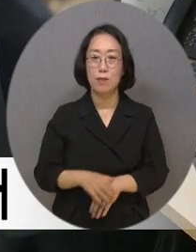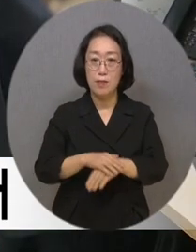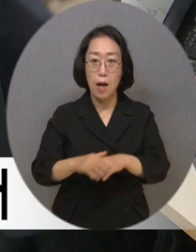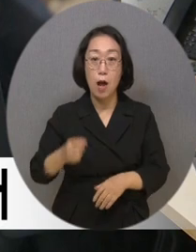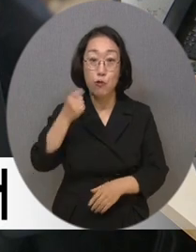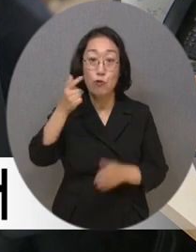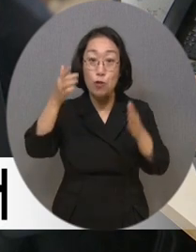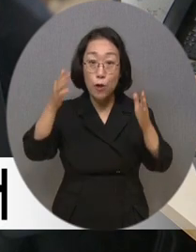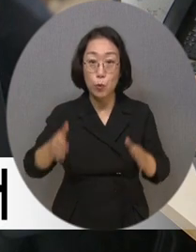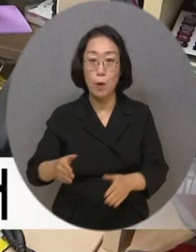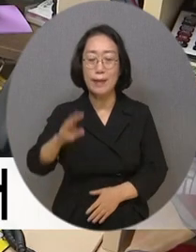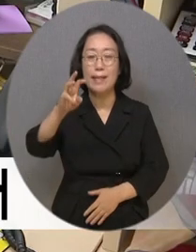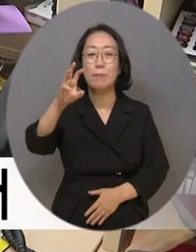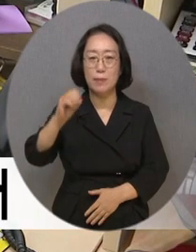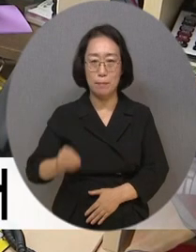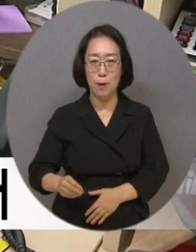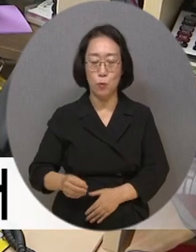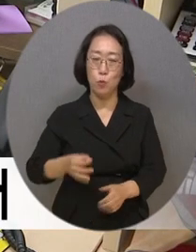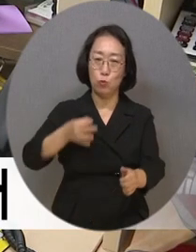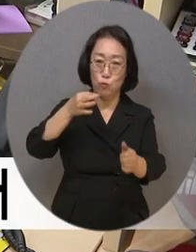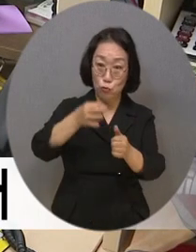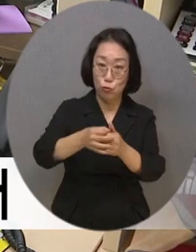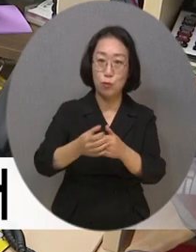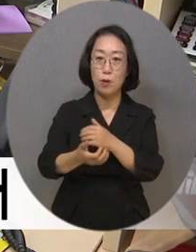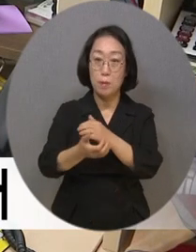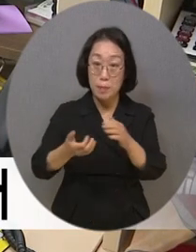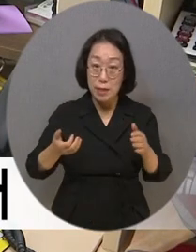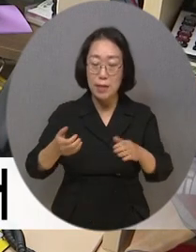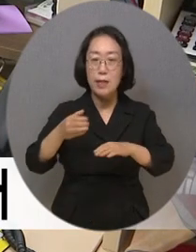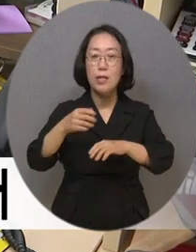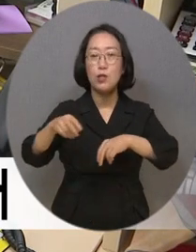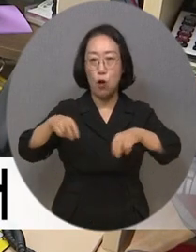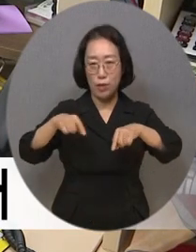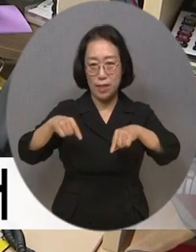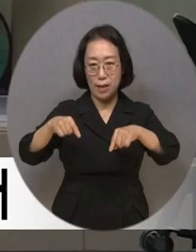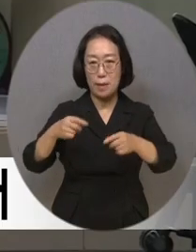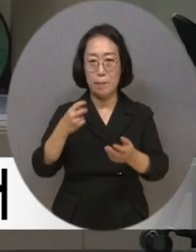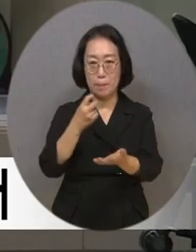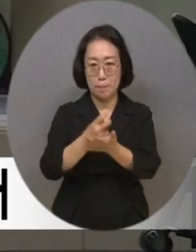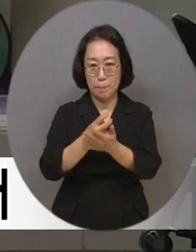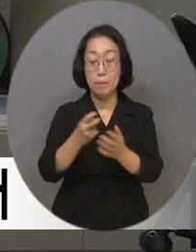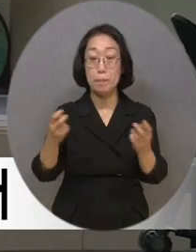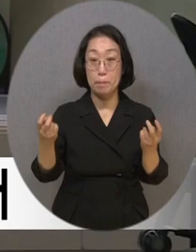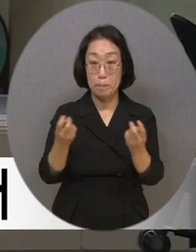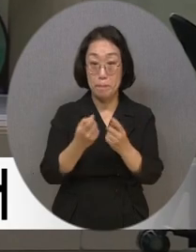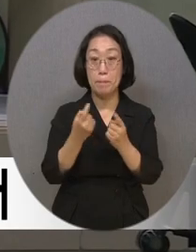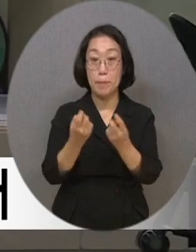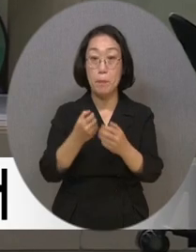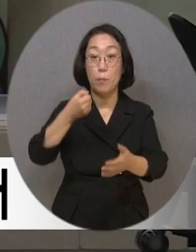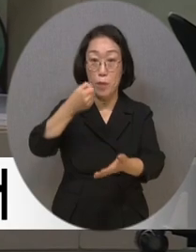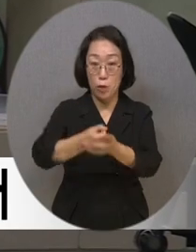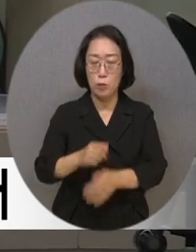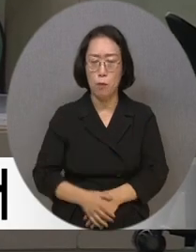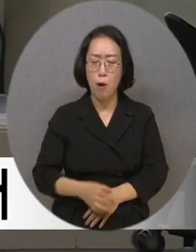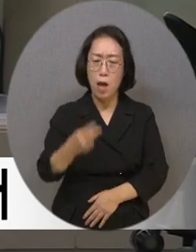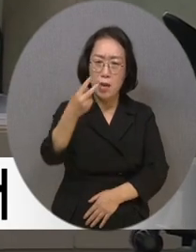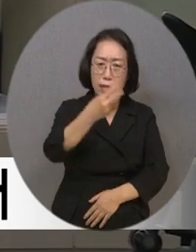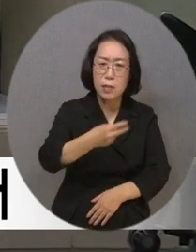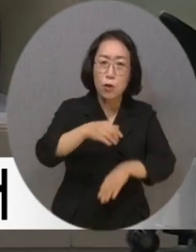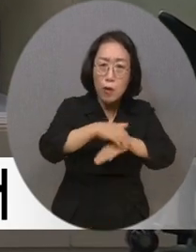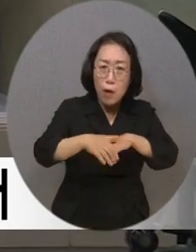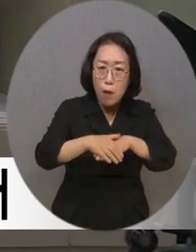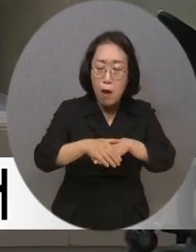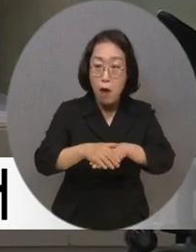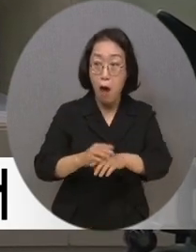모두 30만원을 지급하는 것으로 민선 8기 대표정책입니다 당초 지원대상은 2000명이었지만 9000명